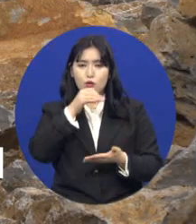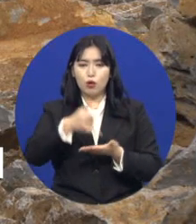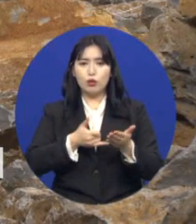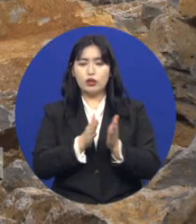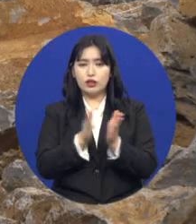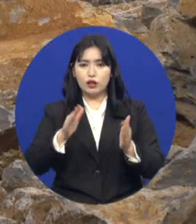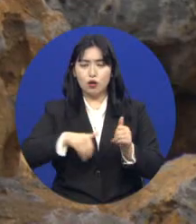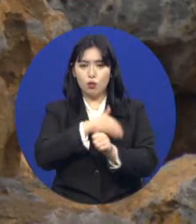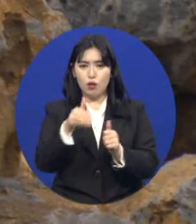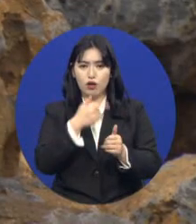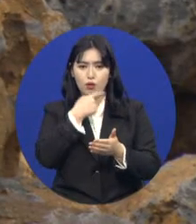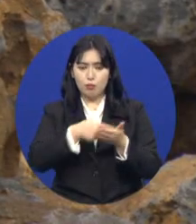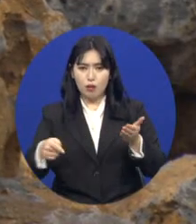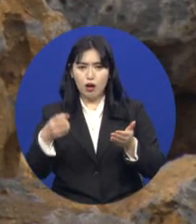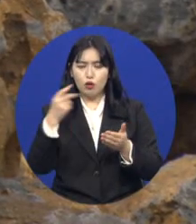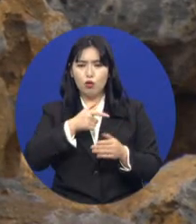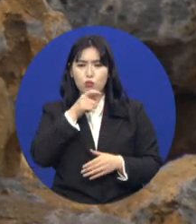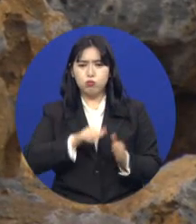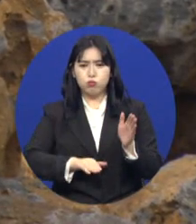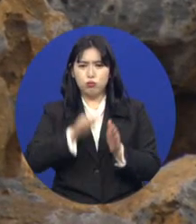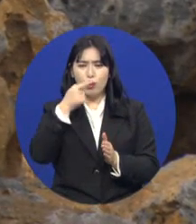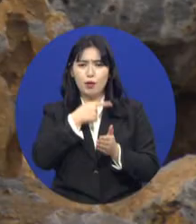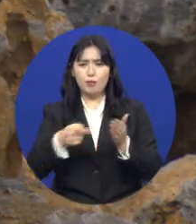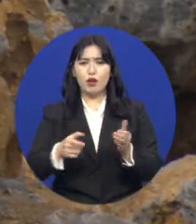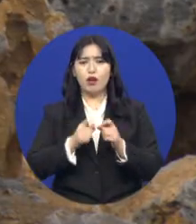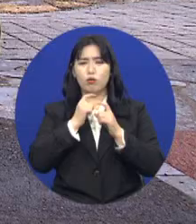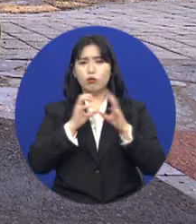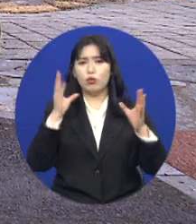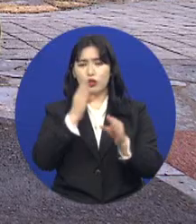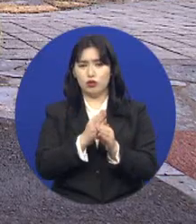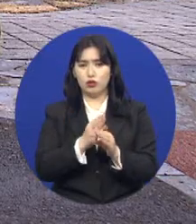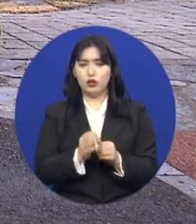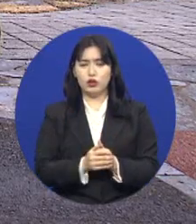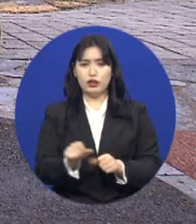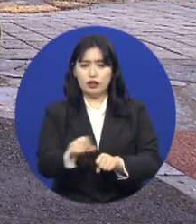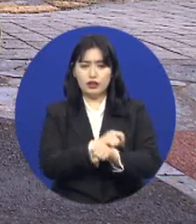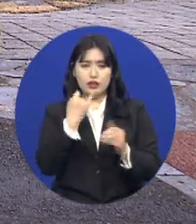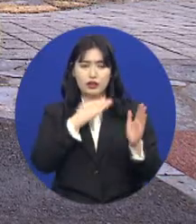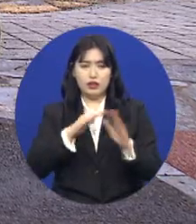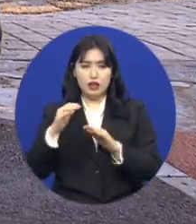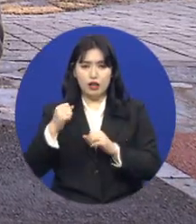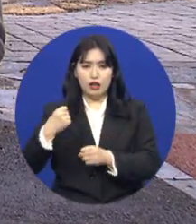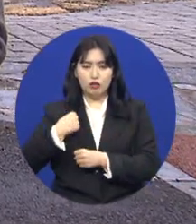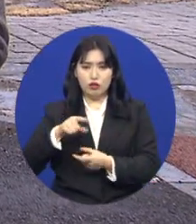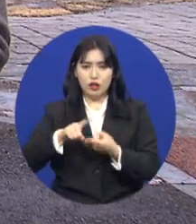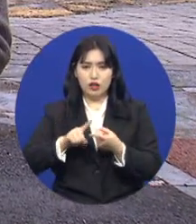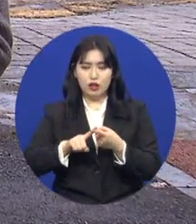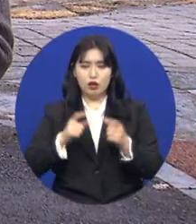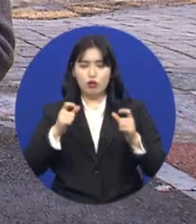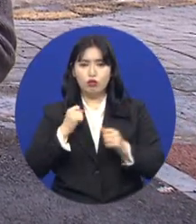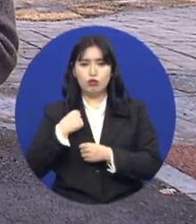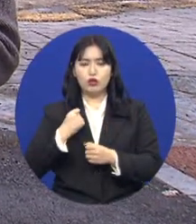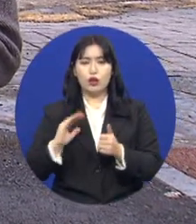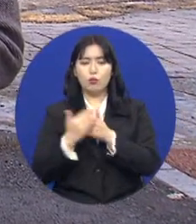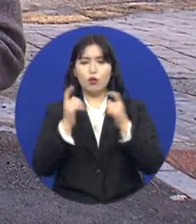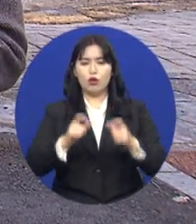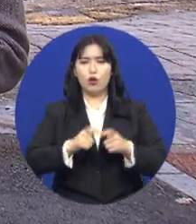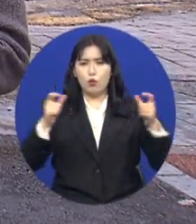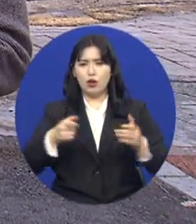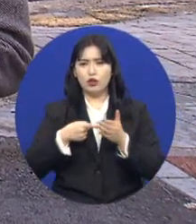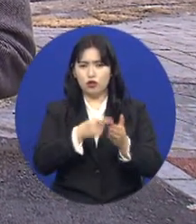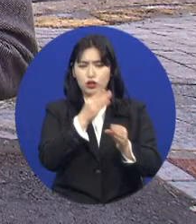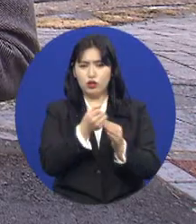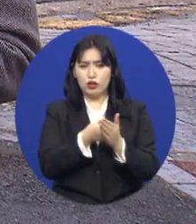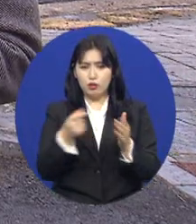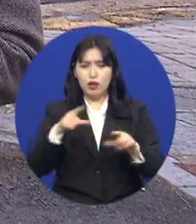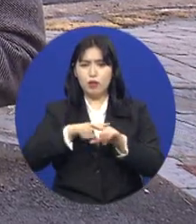파괴되고 홍수 피해가 커진다는 논란이 일고 있습니다. 특히 해군이 군사보호구역 확대를 추진하면서 무늬만